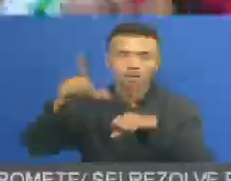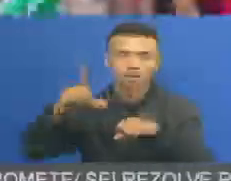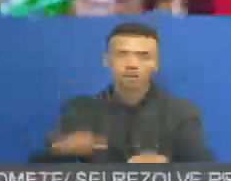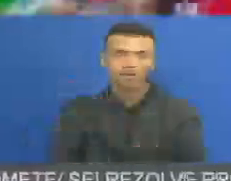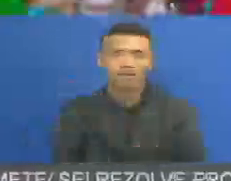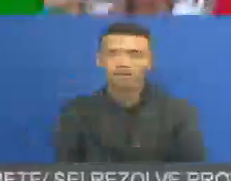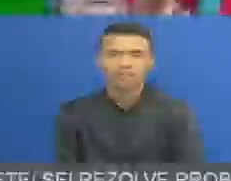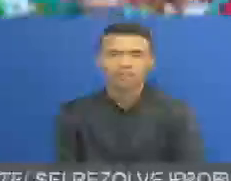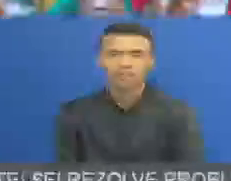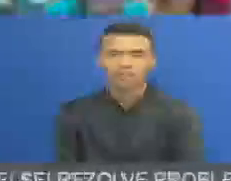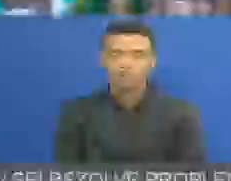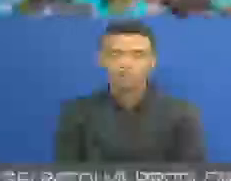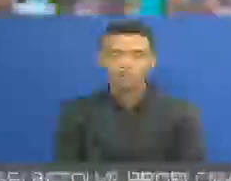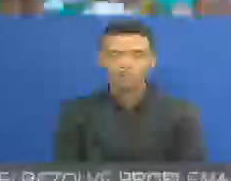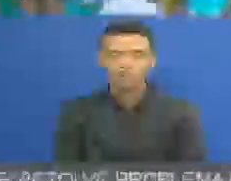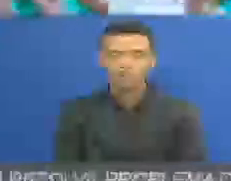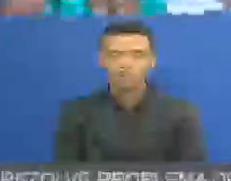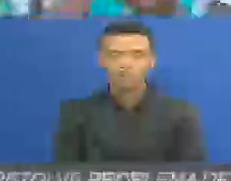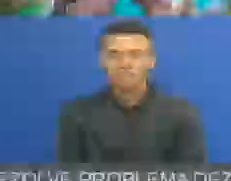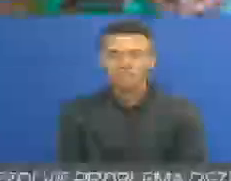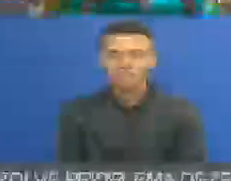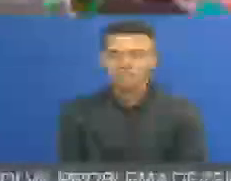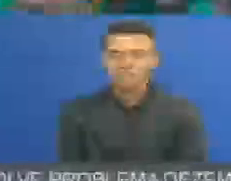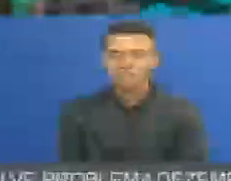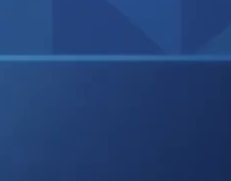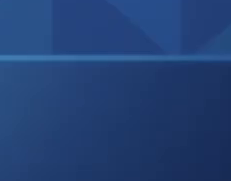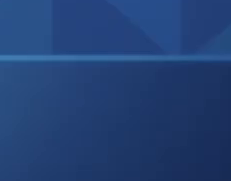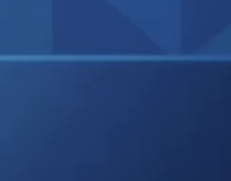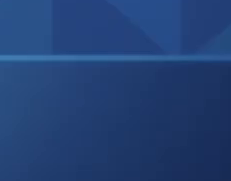Costa Sebastian Noronha hato reportase ba jornal Elisaun